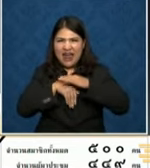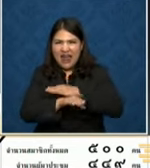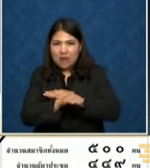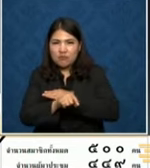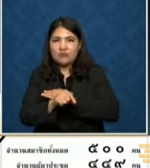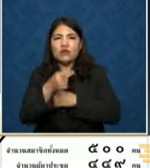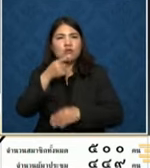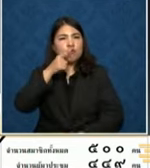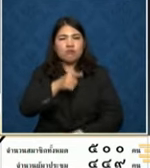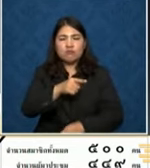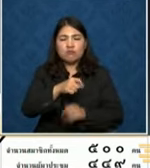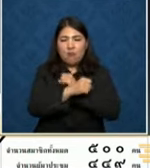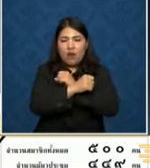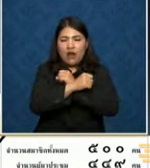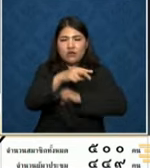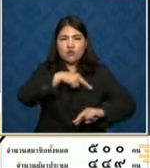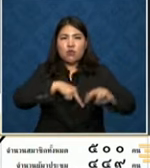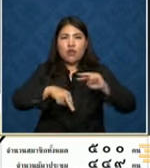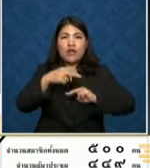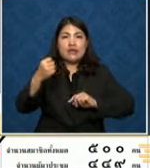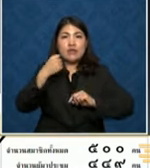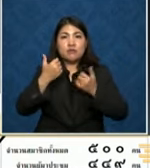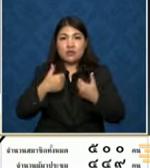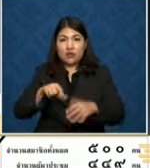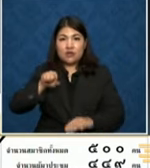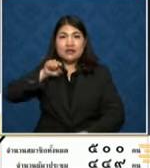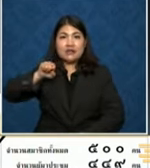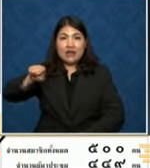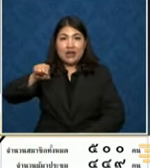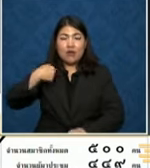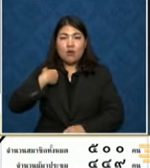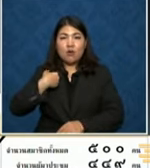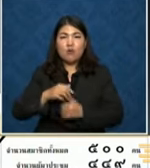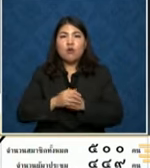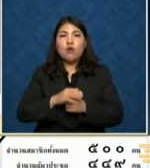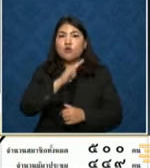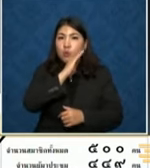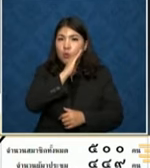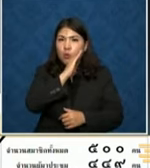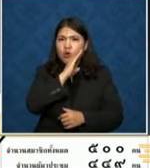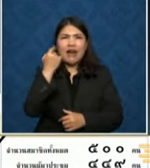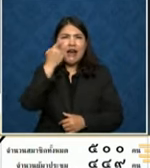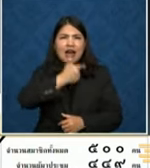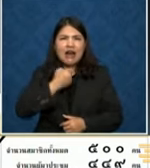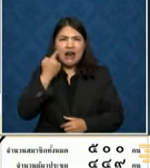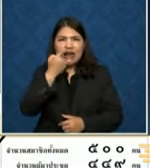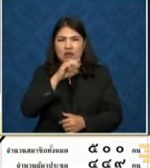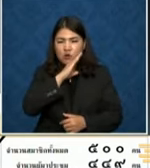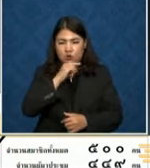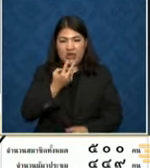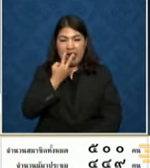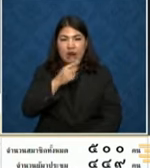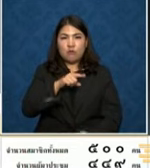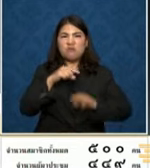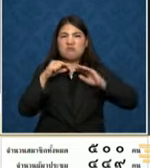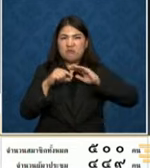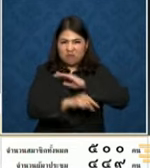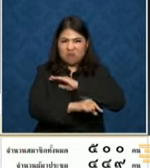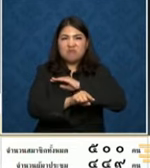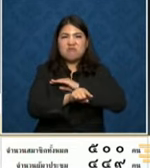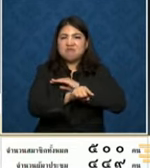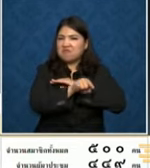รัฐมนตรีท่านเศรษฐาทวีสินที่ท่านสั่งการกรมศุลกากรครับคนไหนนะครับส่อทุจริตท่านบอกผมมา